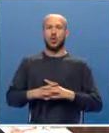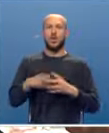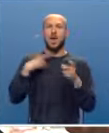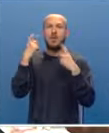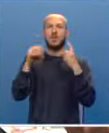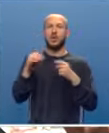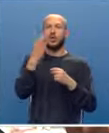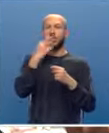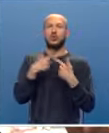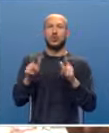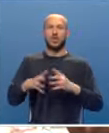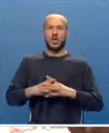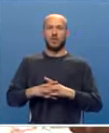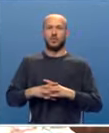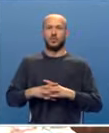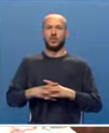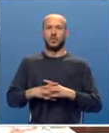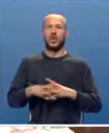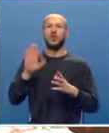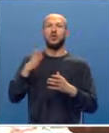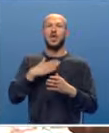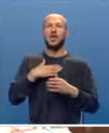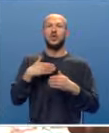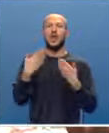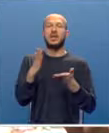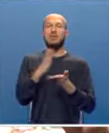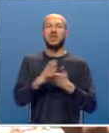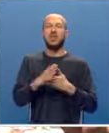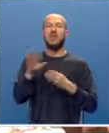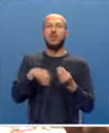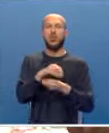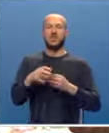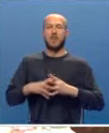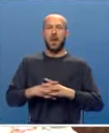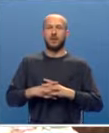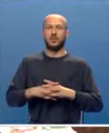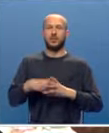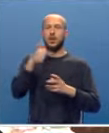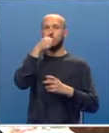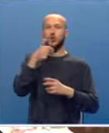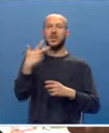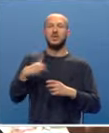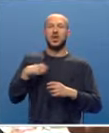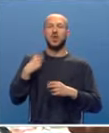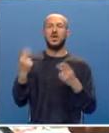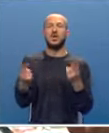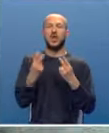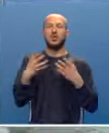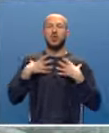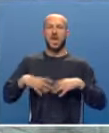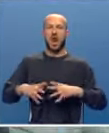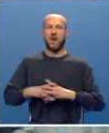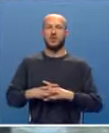mislim da će se osloboditi. To će naša nagrada biti ovim porodicama što 30 godina tražimo